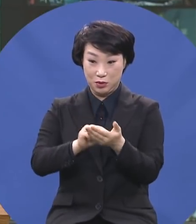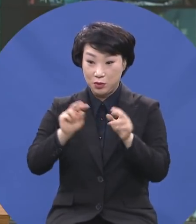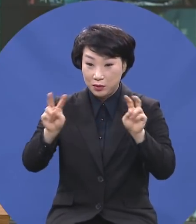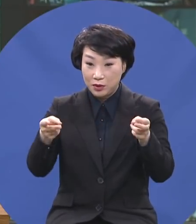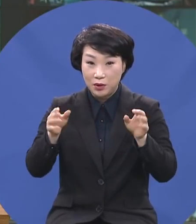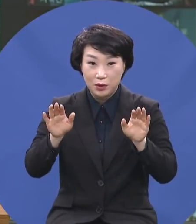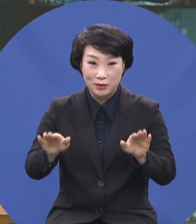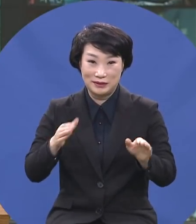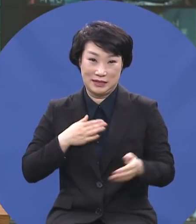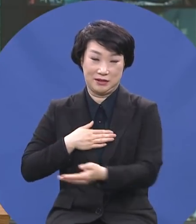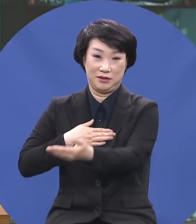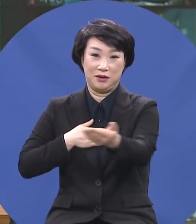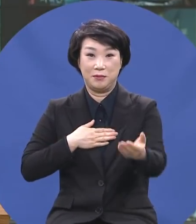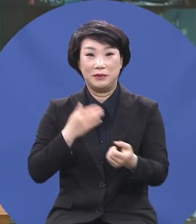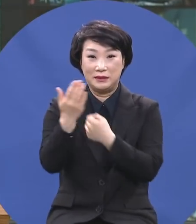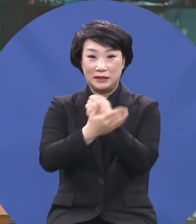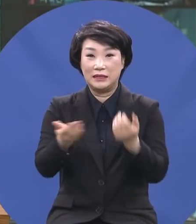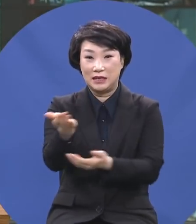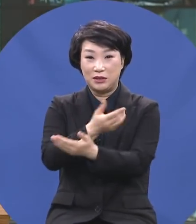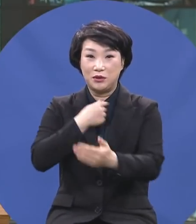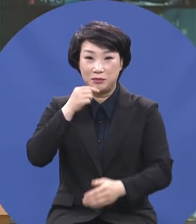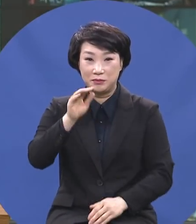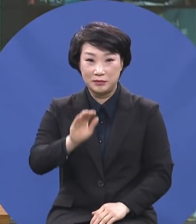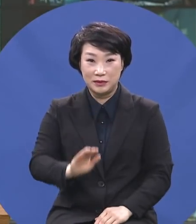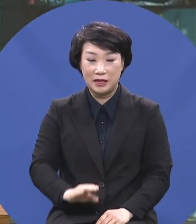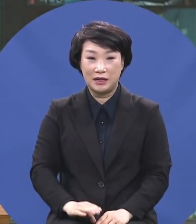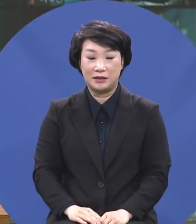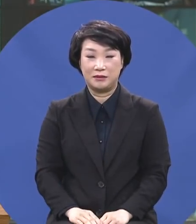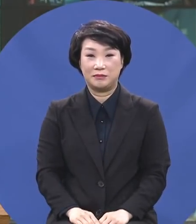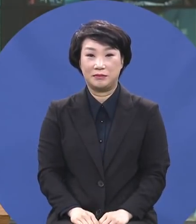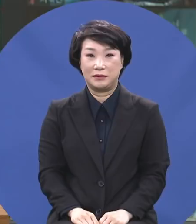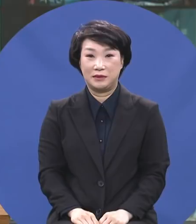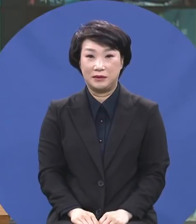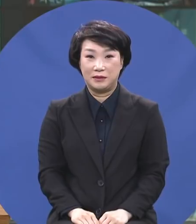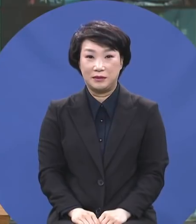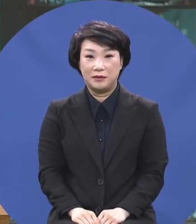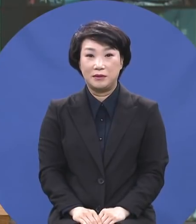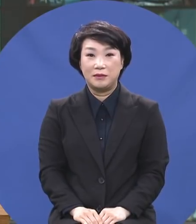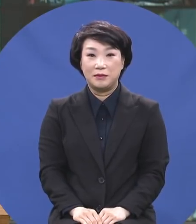제목으로 은혜를 나누고자 합니다.